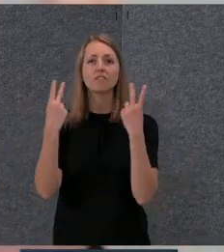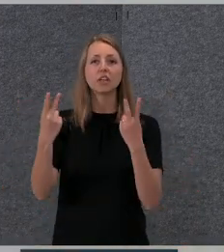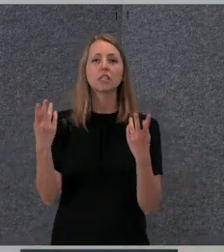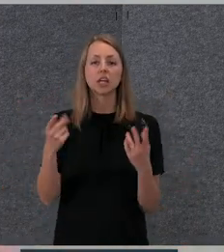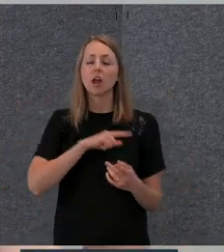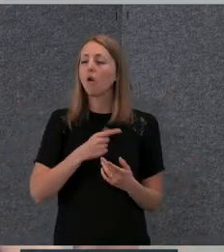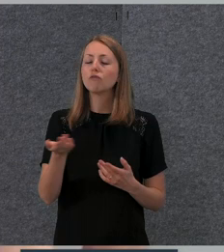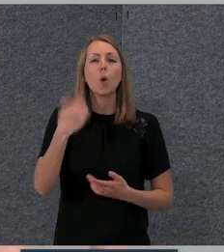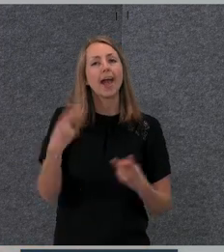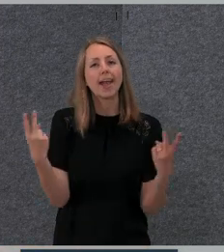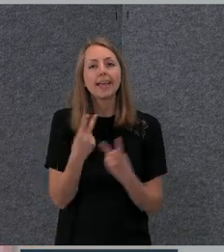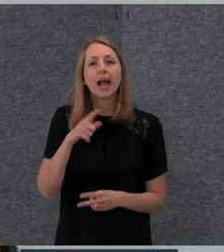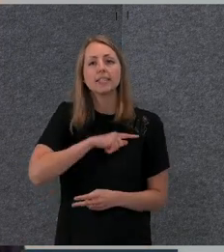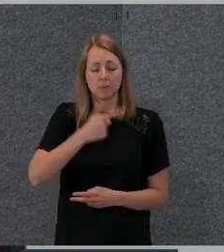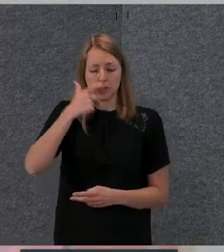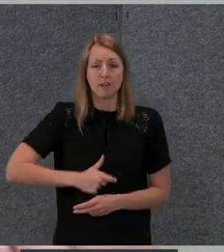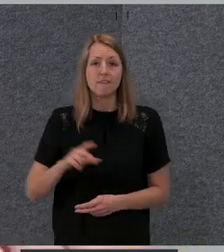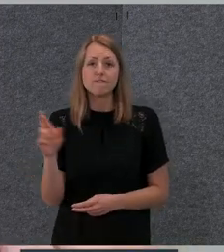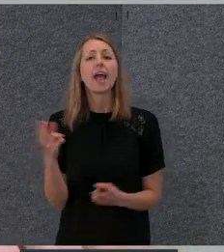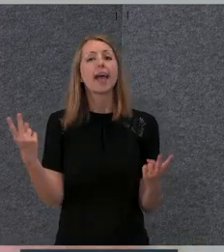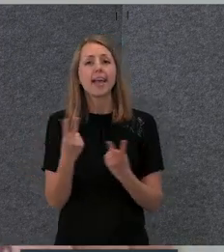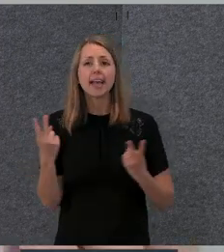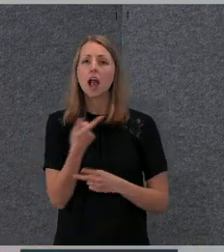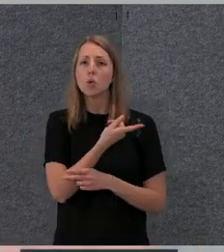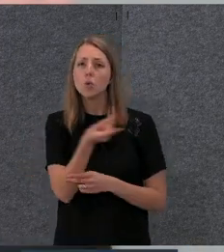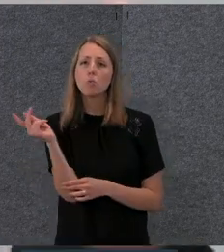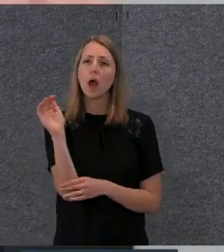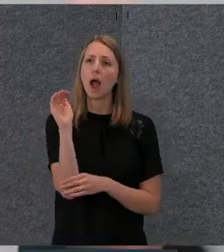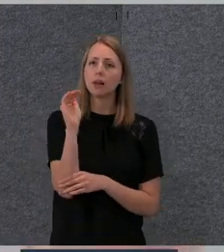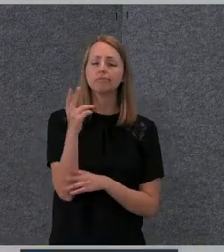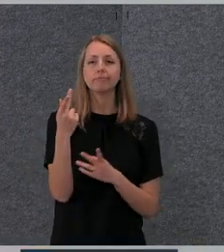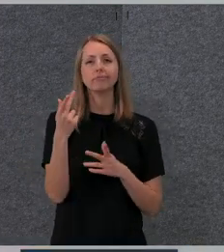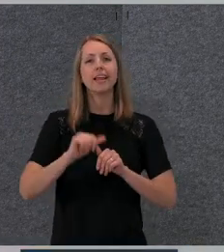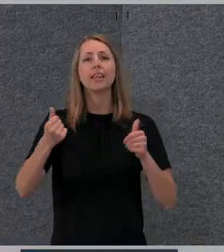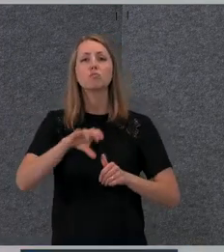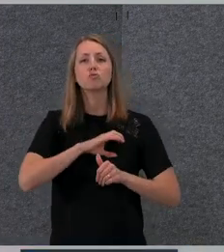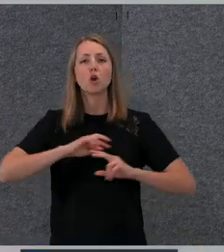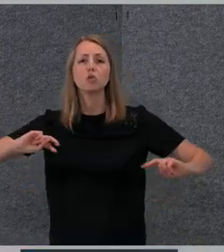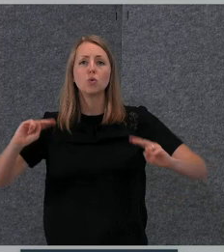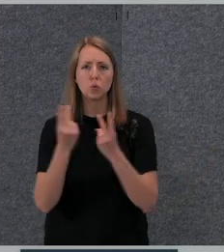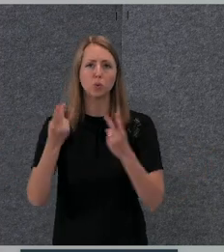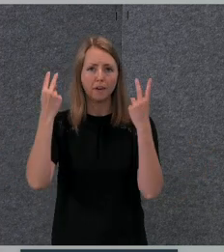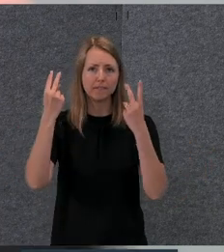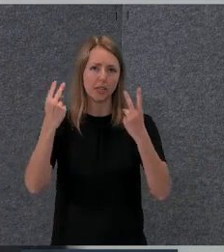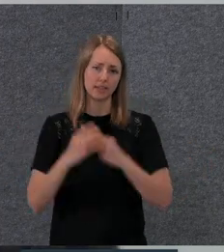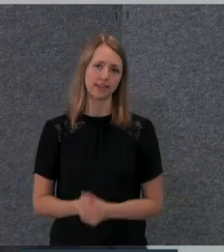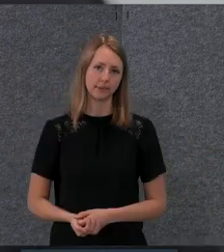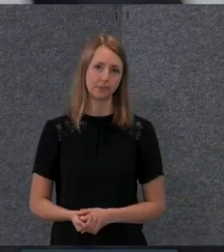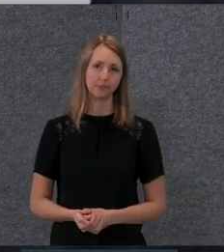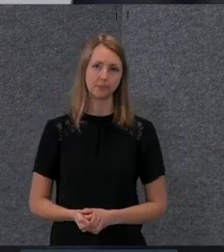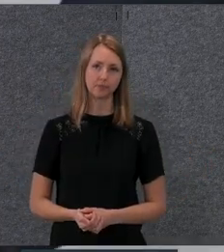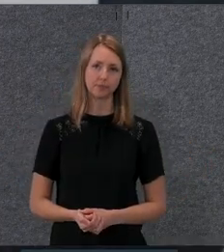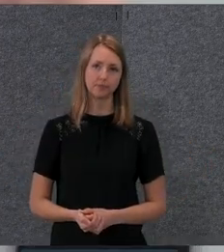komme, egal ist, wer ich bin und in der überall perspektivisch gleiche Lebenschancen bestehen müssen. Ich weiß, dass das